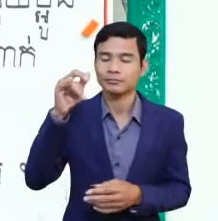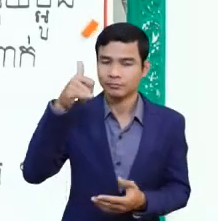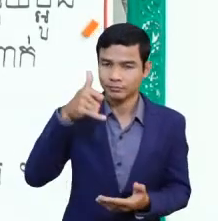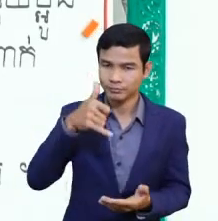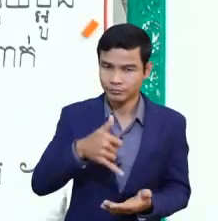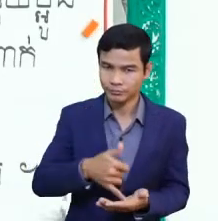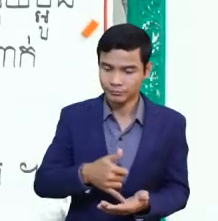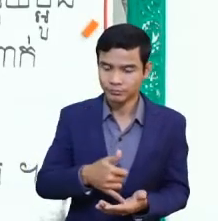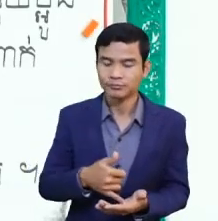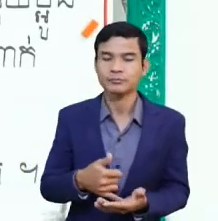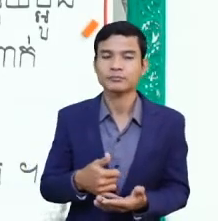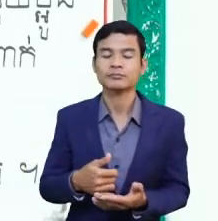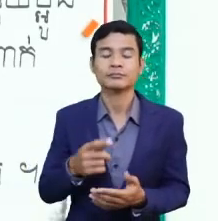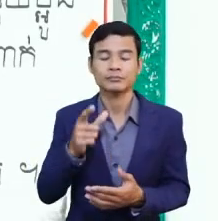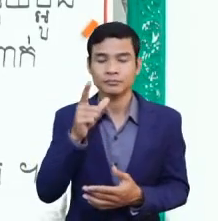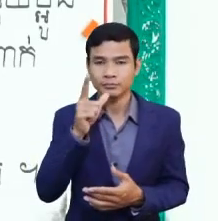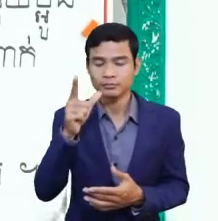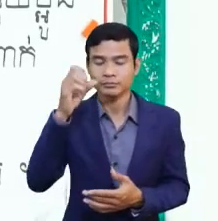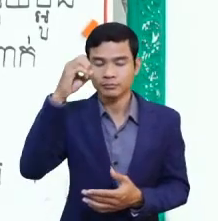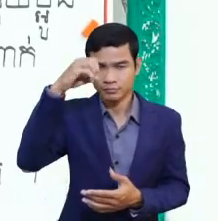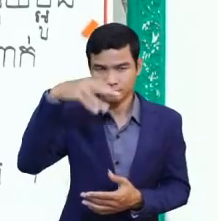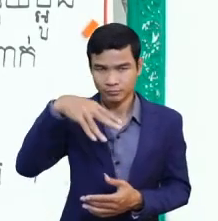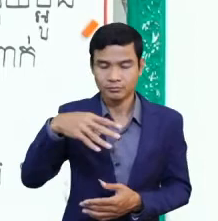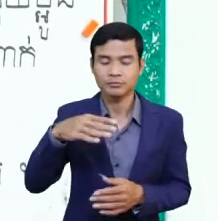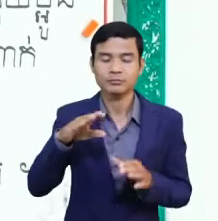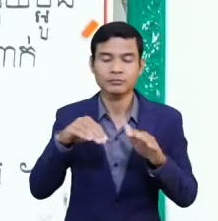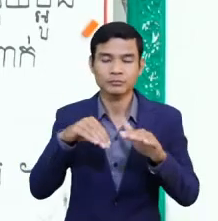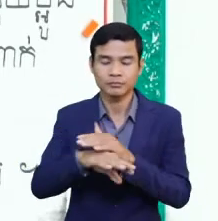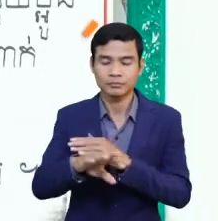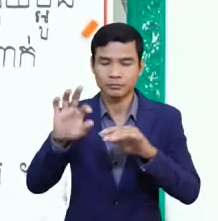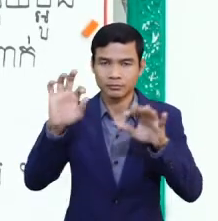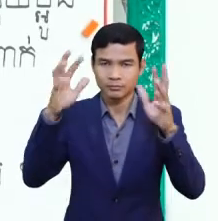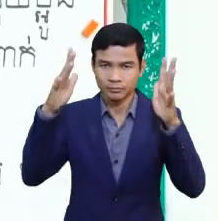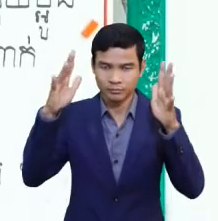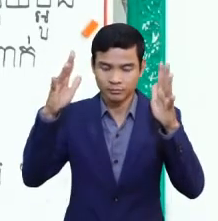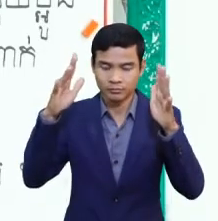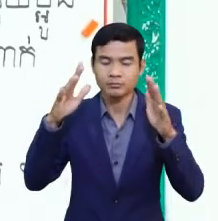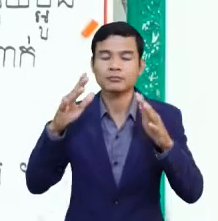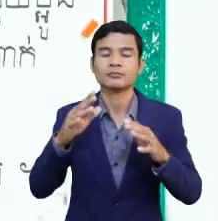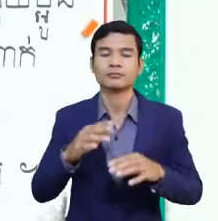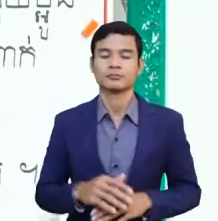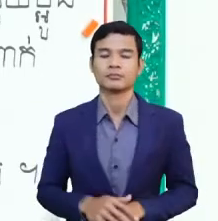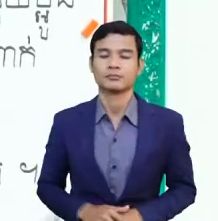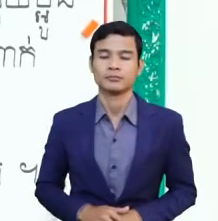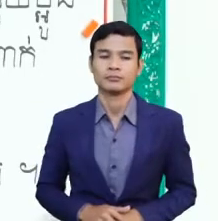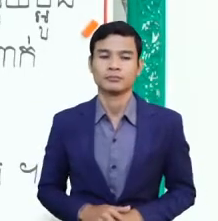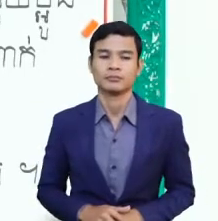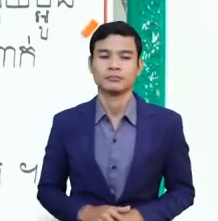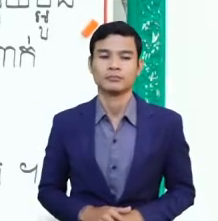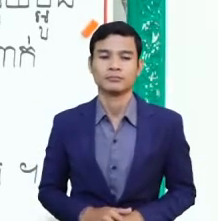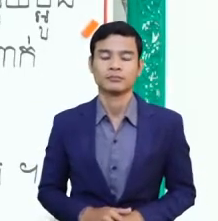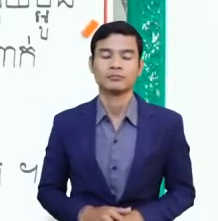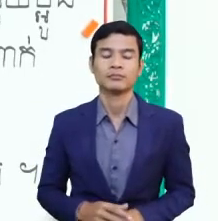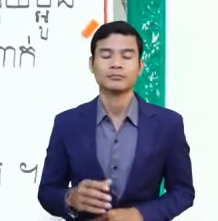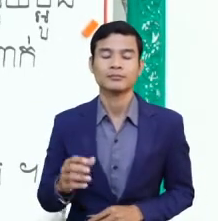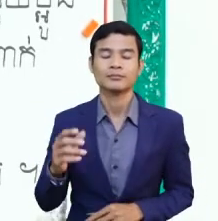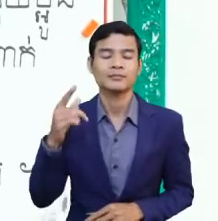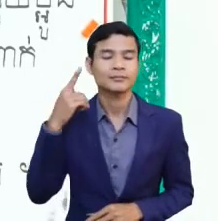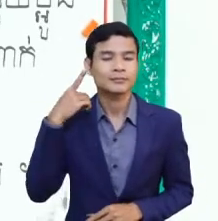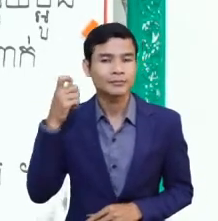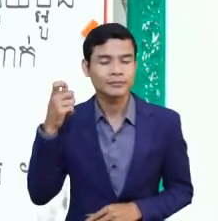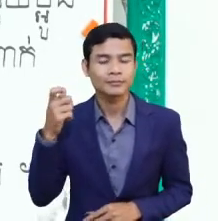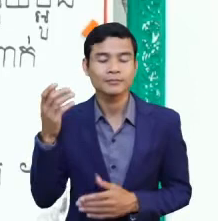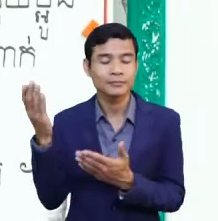ngày ní chia tháng ngày bảo vệ sẵn nạ cà phong ta mà